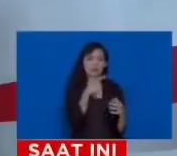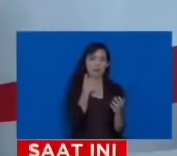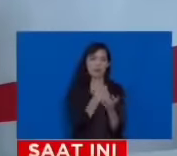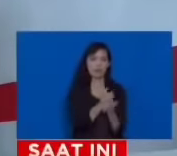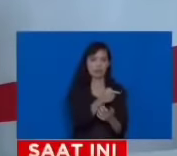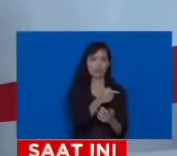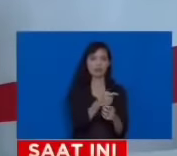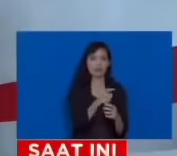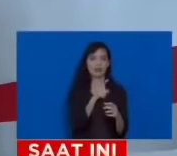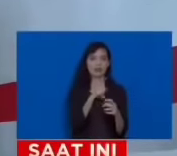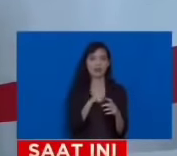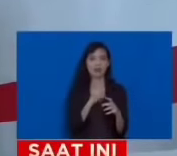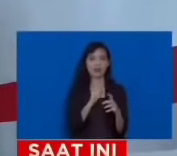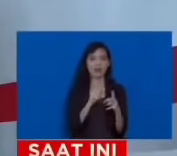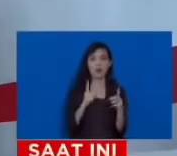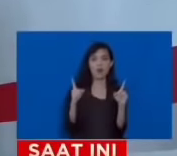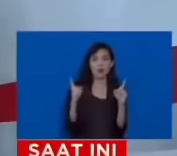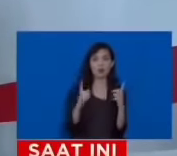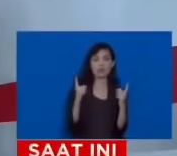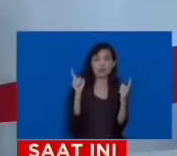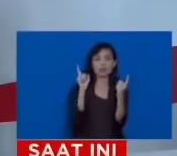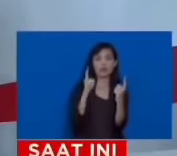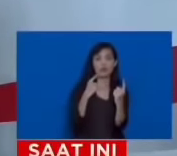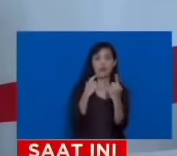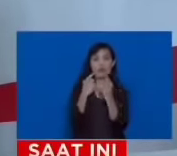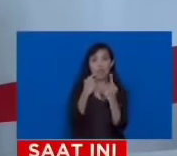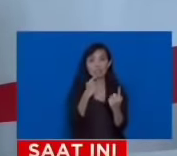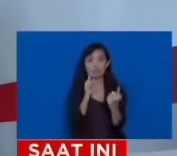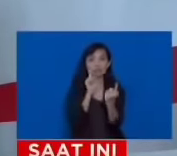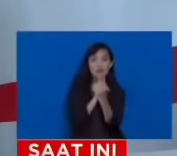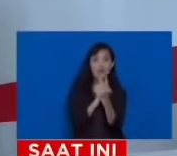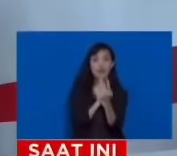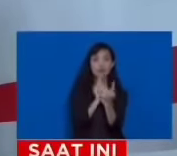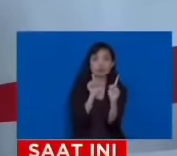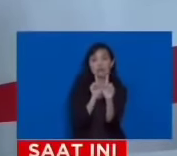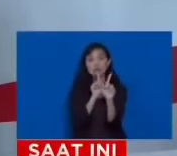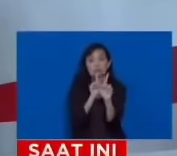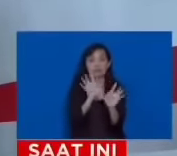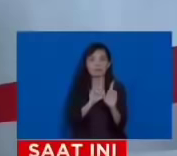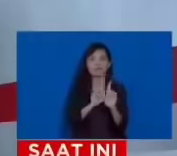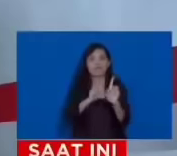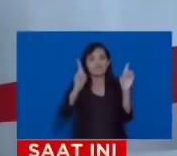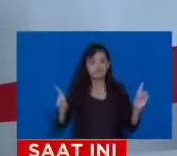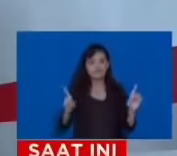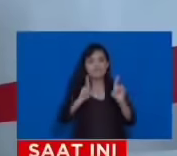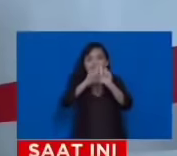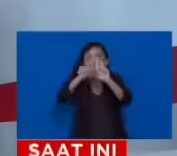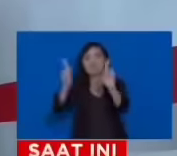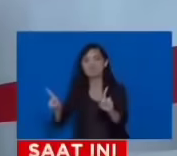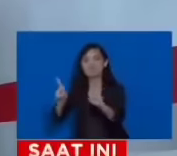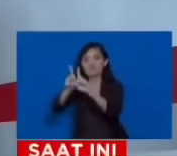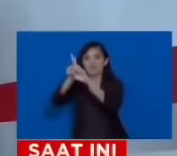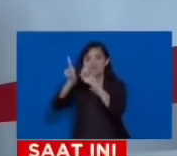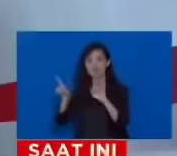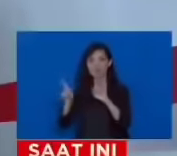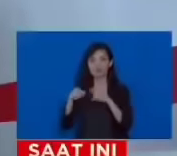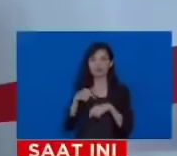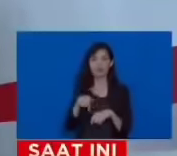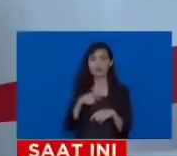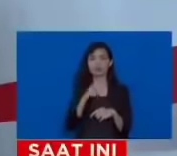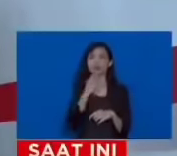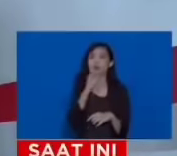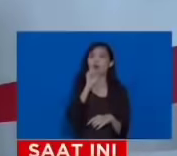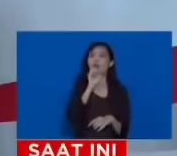Jaga jarak sosial di dalam berkomunikasi. Ini sudah bukan merupakan satu himbauan